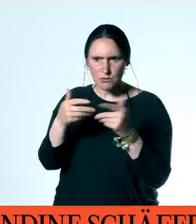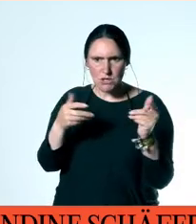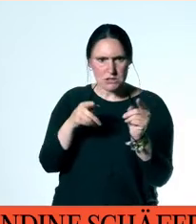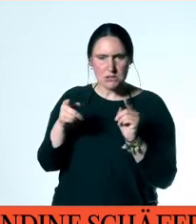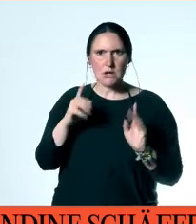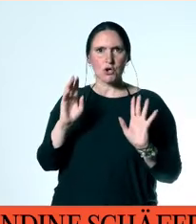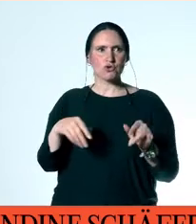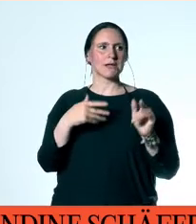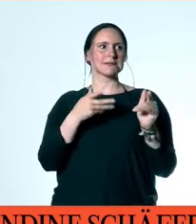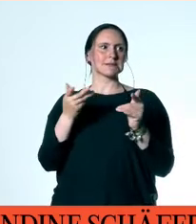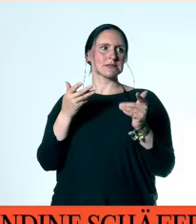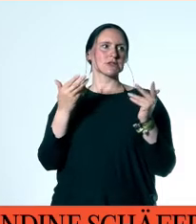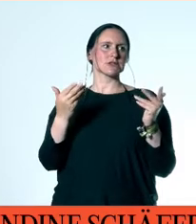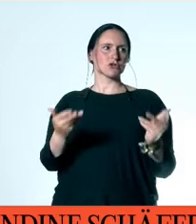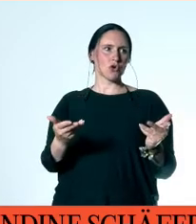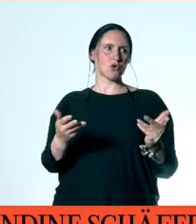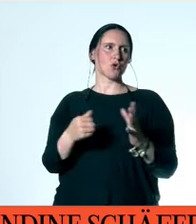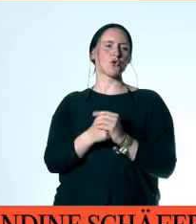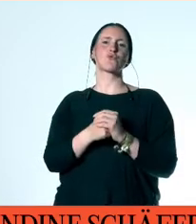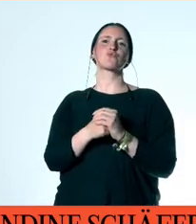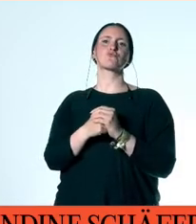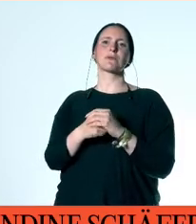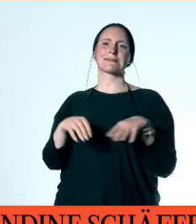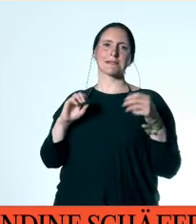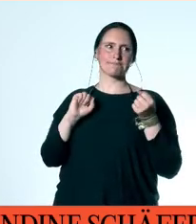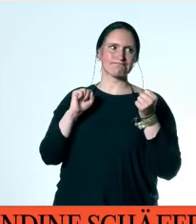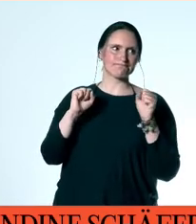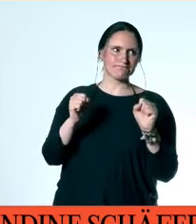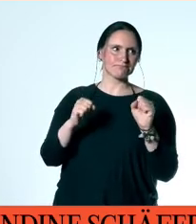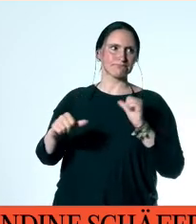Wir versuchen, Fragen zu stellen.